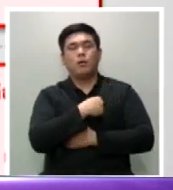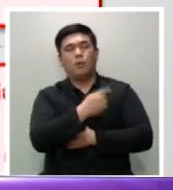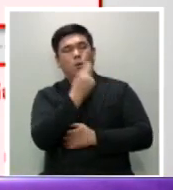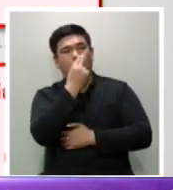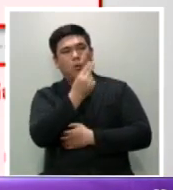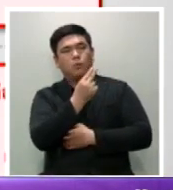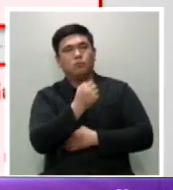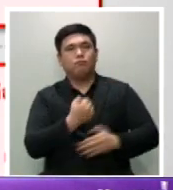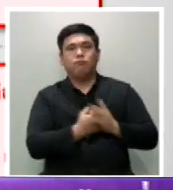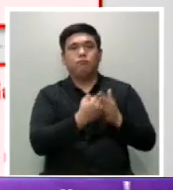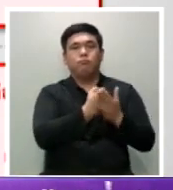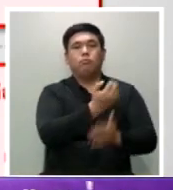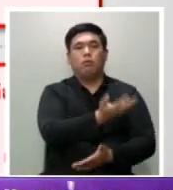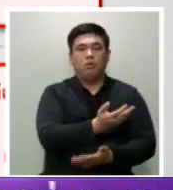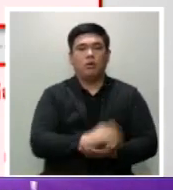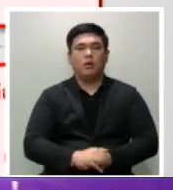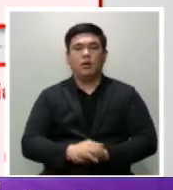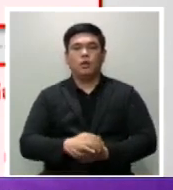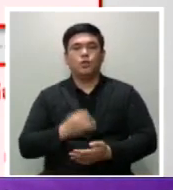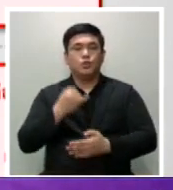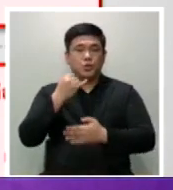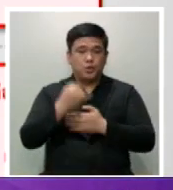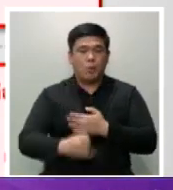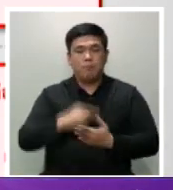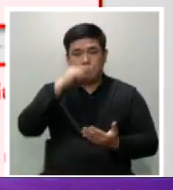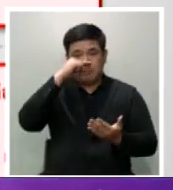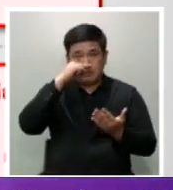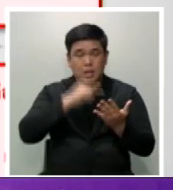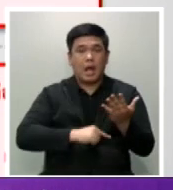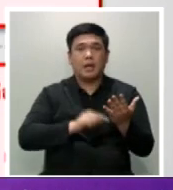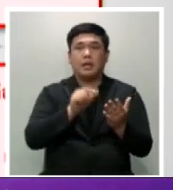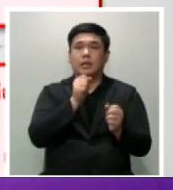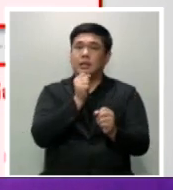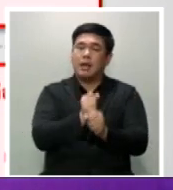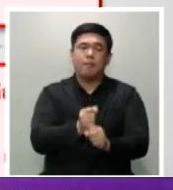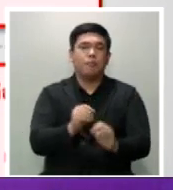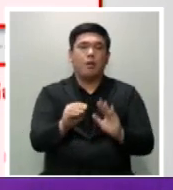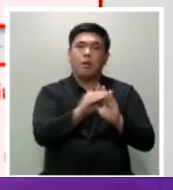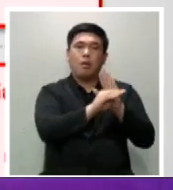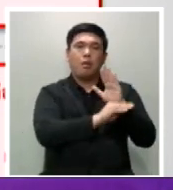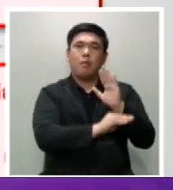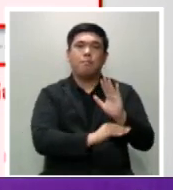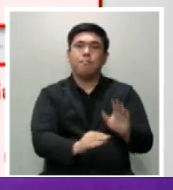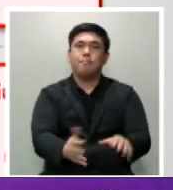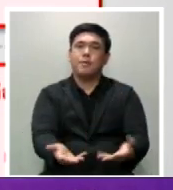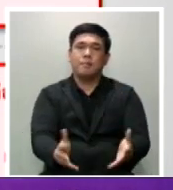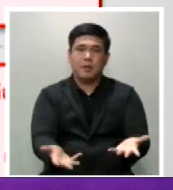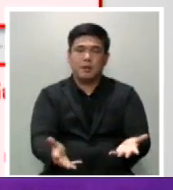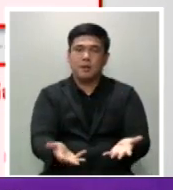ท้าย DSB ตัดสินว่าประเทศไทยคือไทยแลนด์ยังไม่ได้ทำอะไรตามที่เขาตัดสินเลยแม้แต่นิ